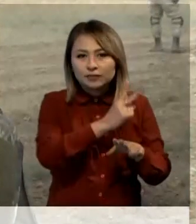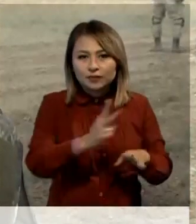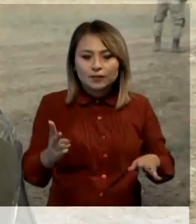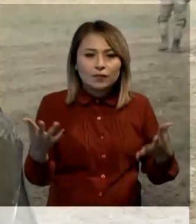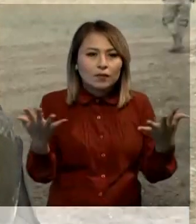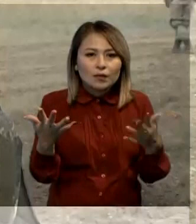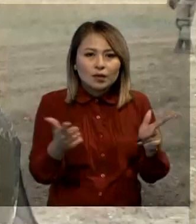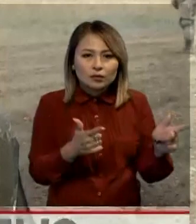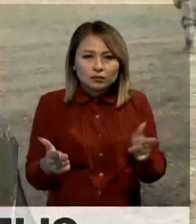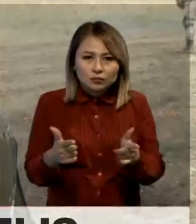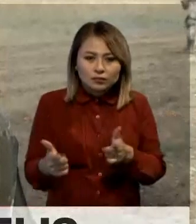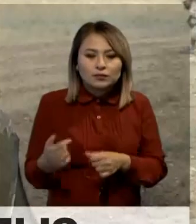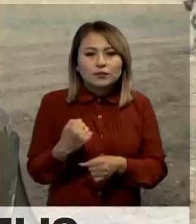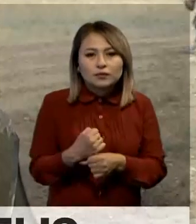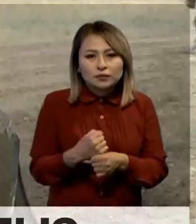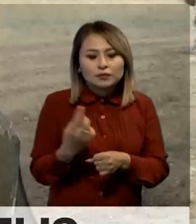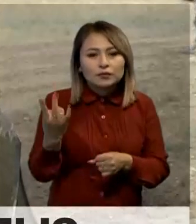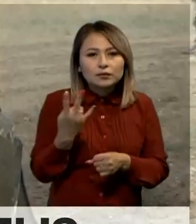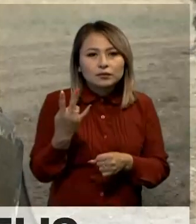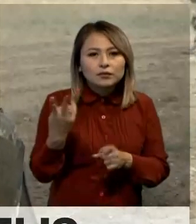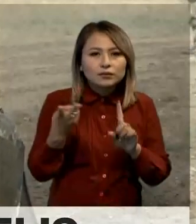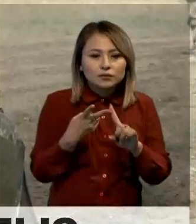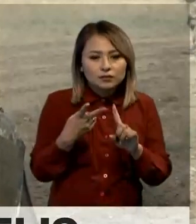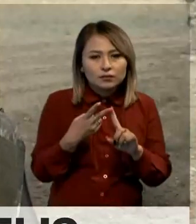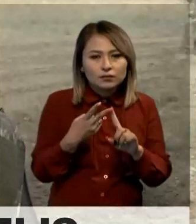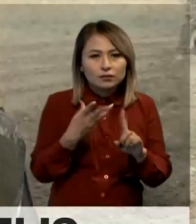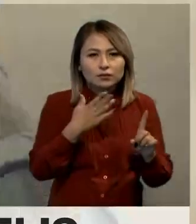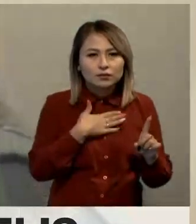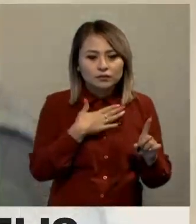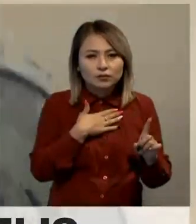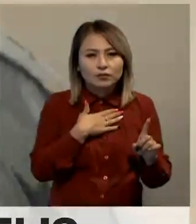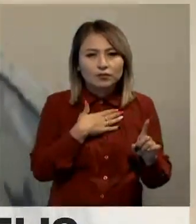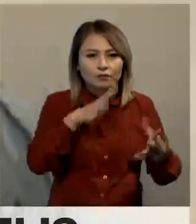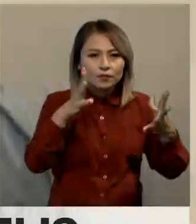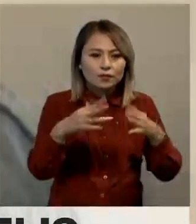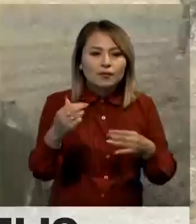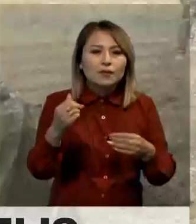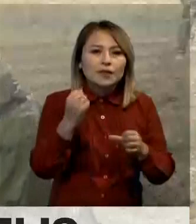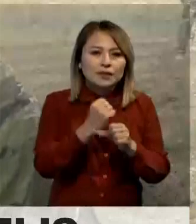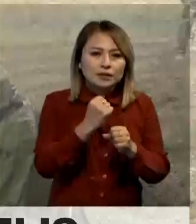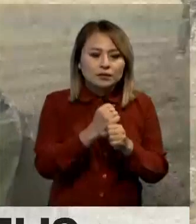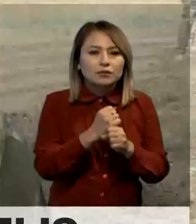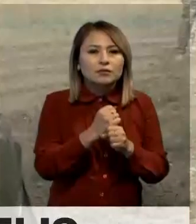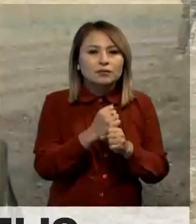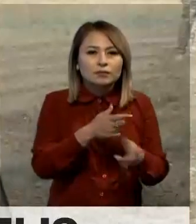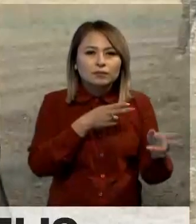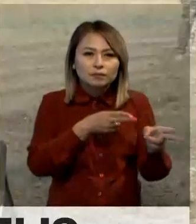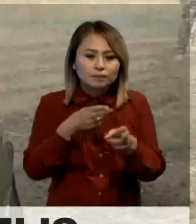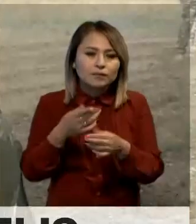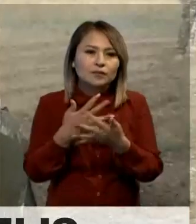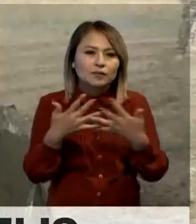қалай дайындауын білдік. Екіншіден біздің жабдықтарымыз, арнайы қару-жарақтарымыздың